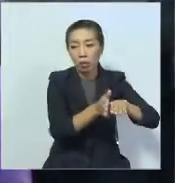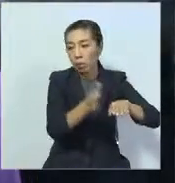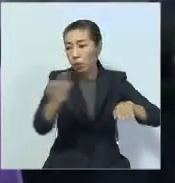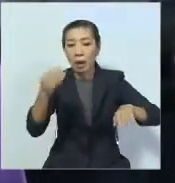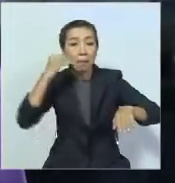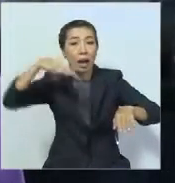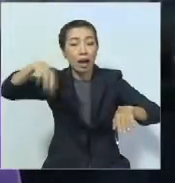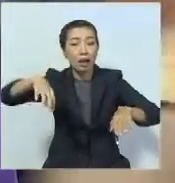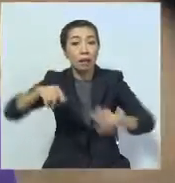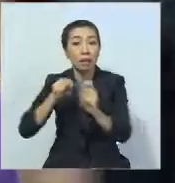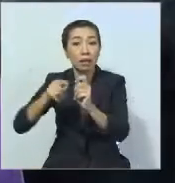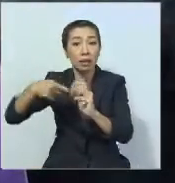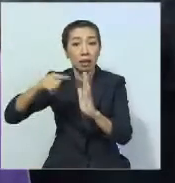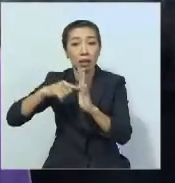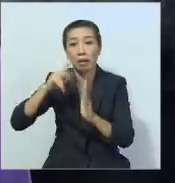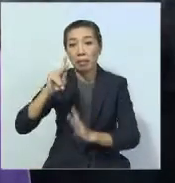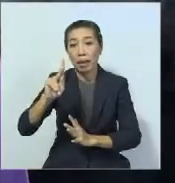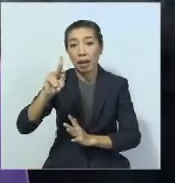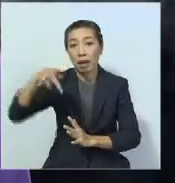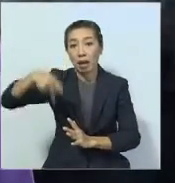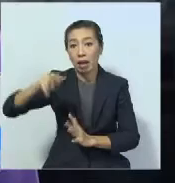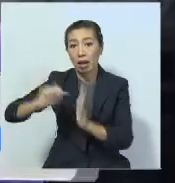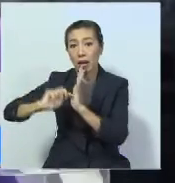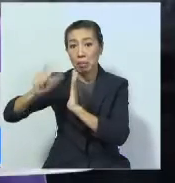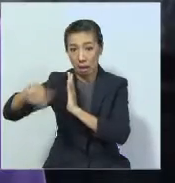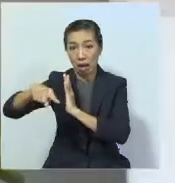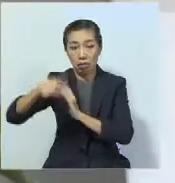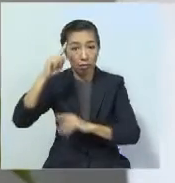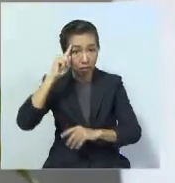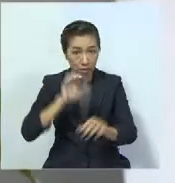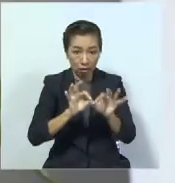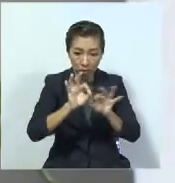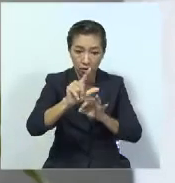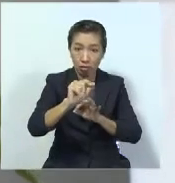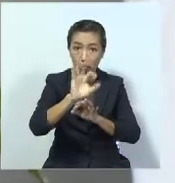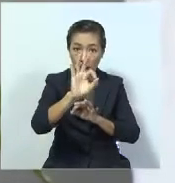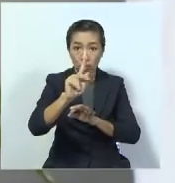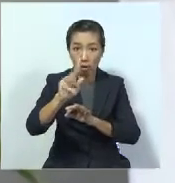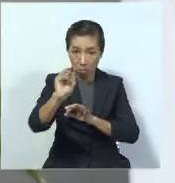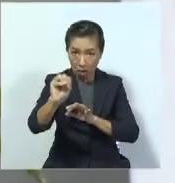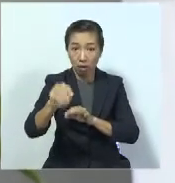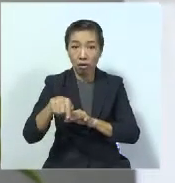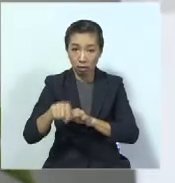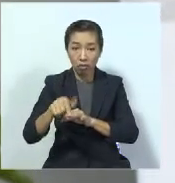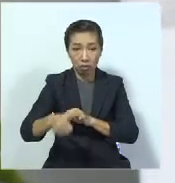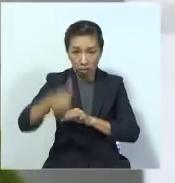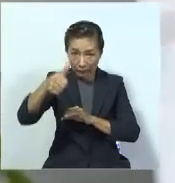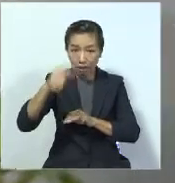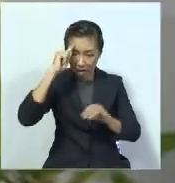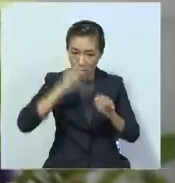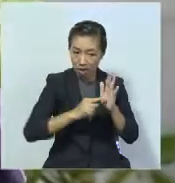พอพักนั่ง ครับคิดว่าระยะทาง29กิโลเมตรเชฟนี่ปั่นซึ่งจากตอนถึงจบม